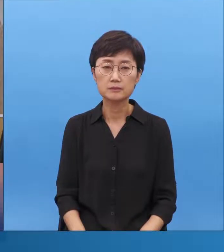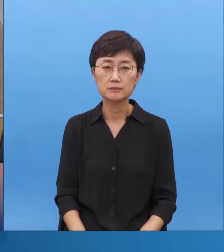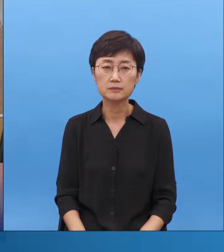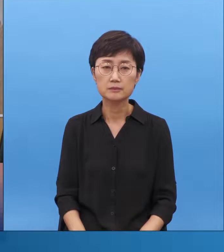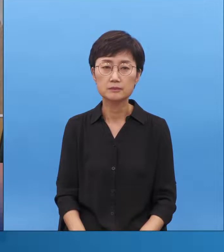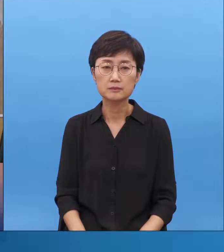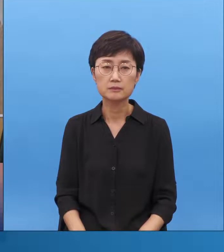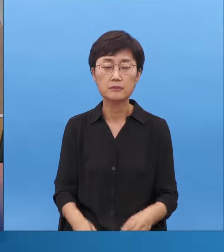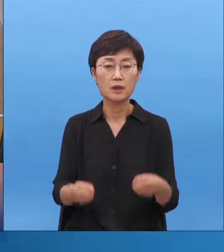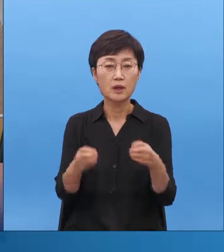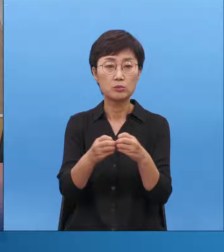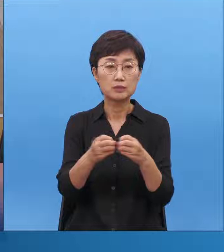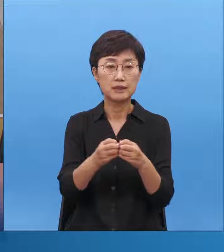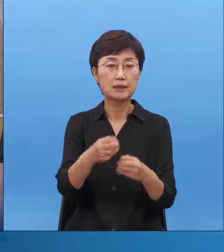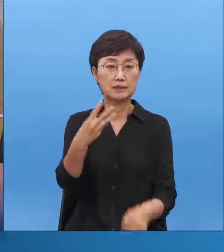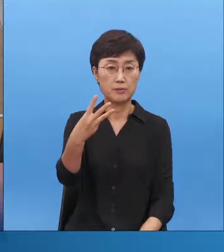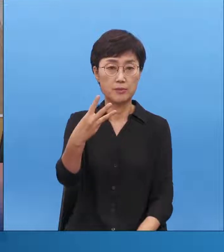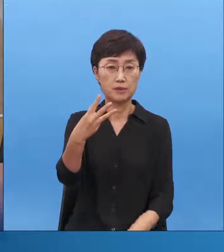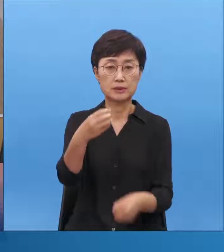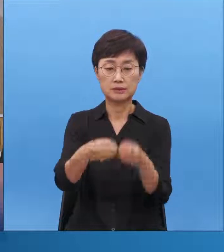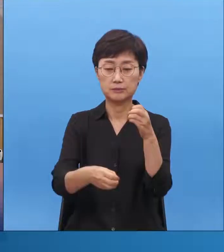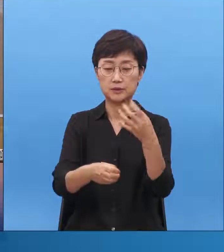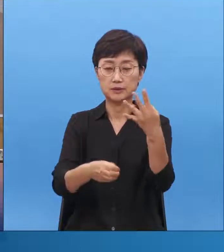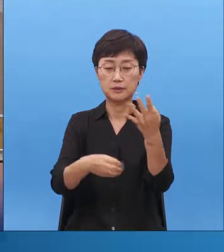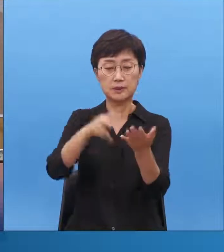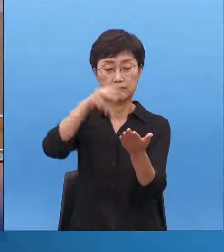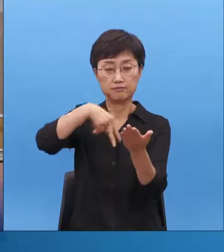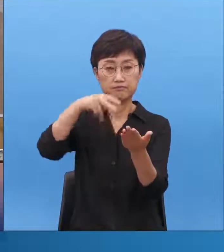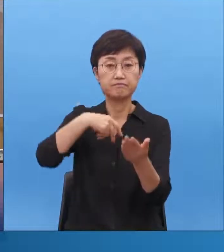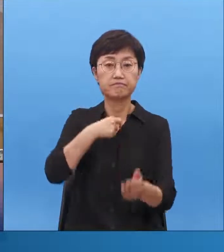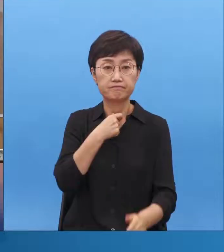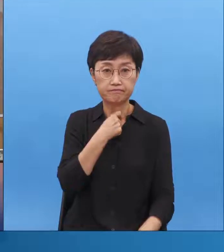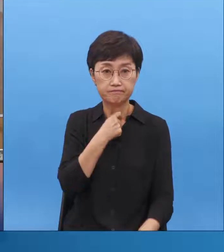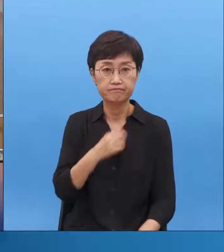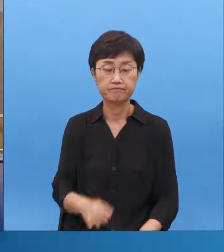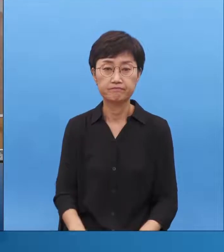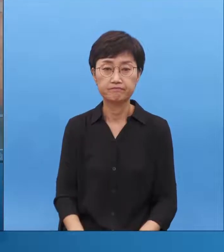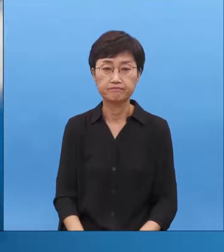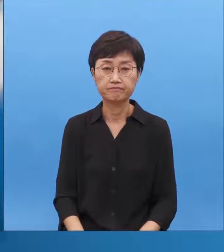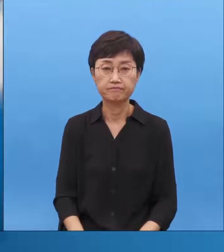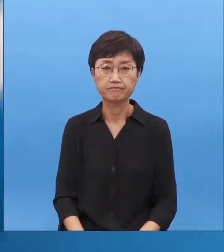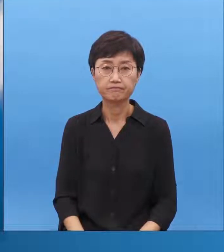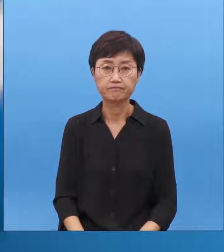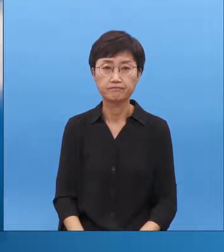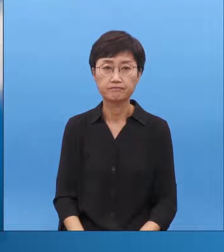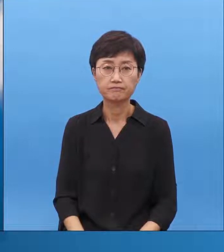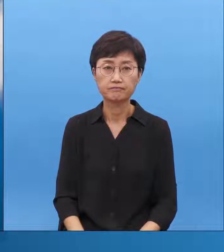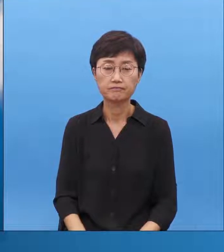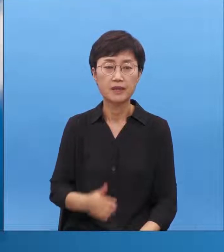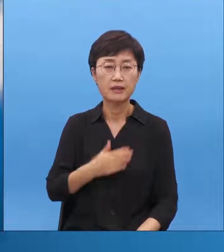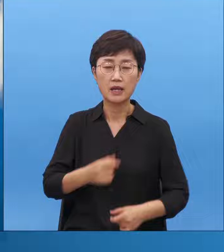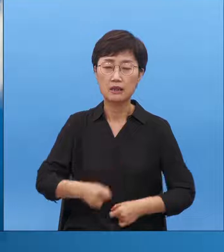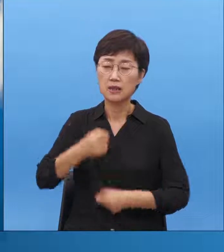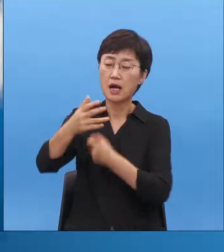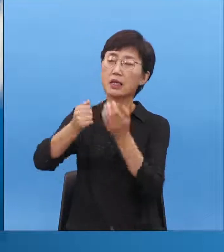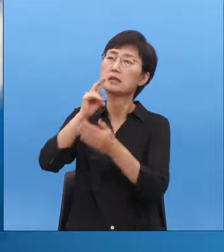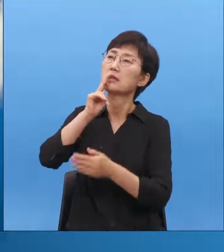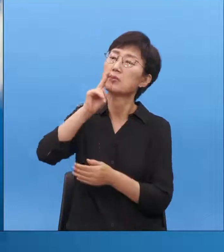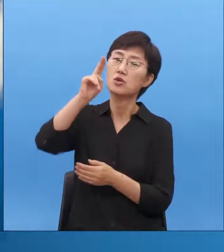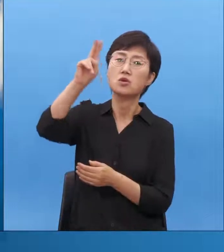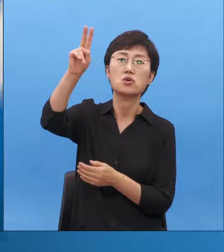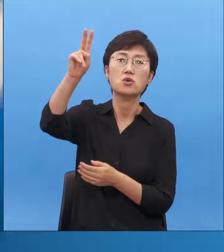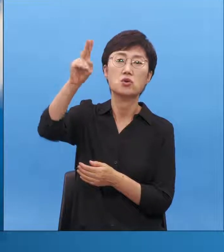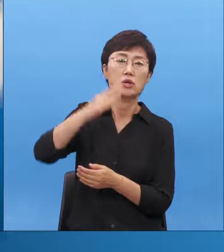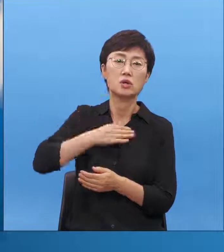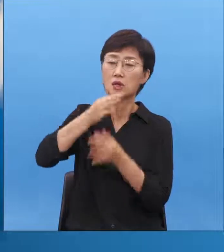하셨네. 교동문 3번 시편 4편입니다. Responsive reading number 3, Psalms chapter 4. 내 의의